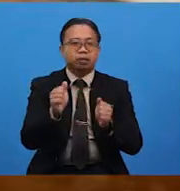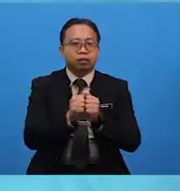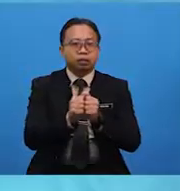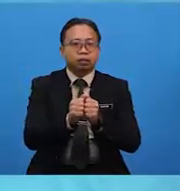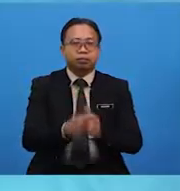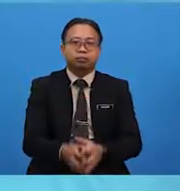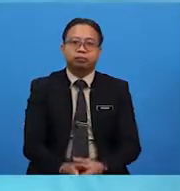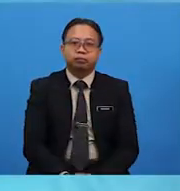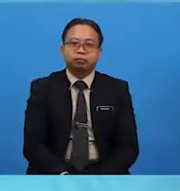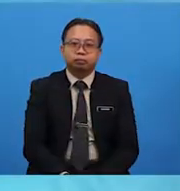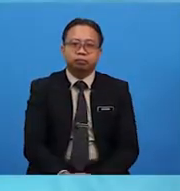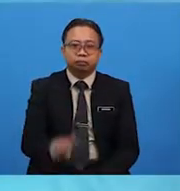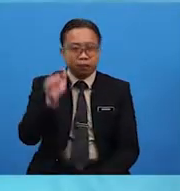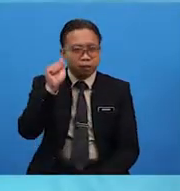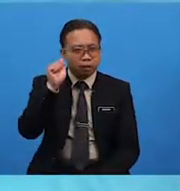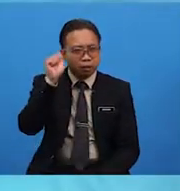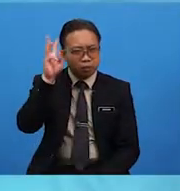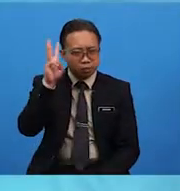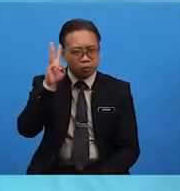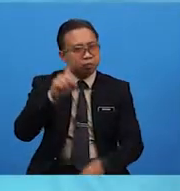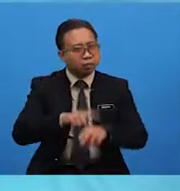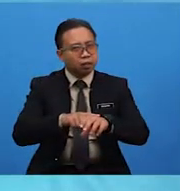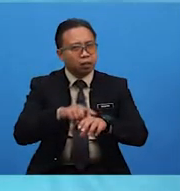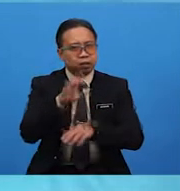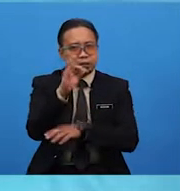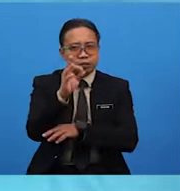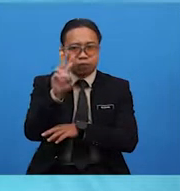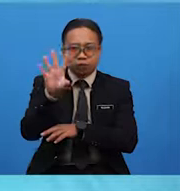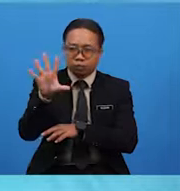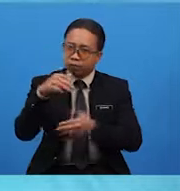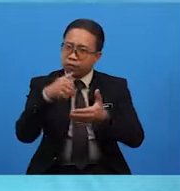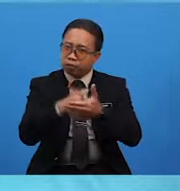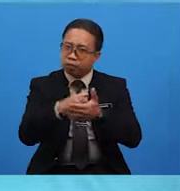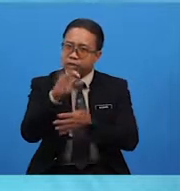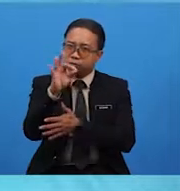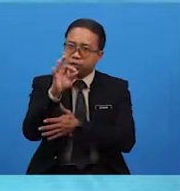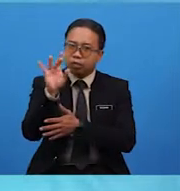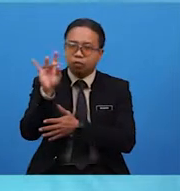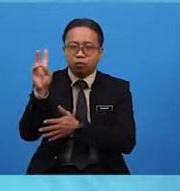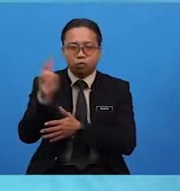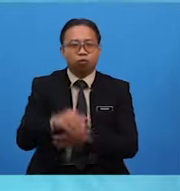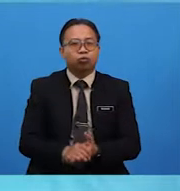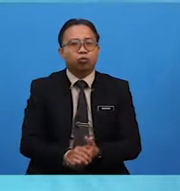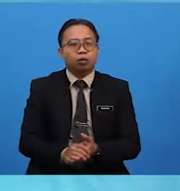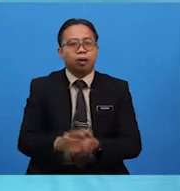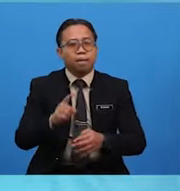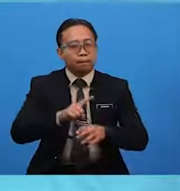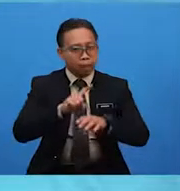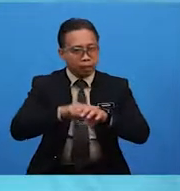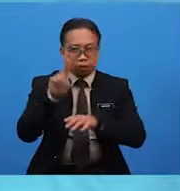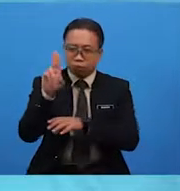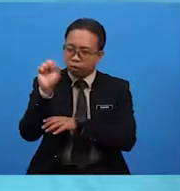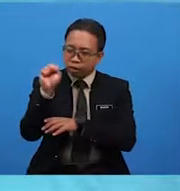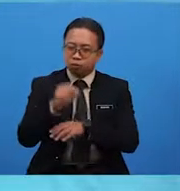Warhol ini warna oli pada tahun sampai 2587 merupakan seniman seni Pop yang paling terkenal di Amerika Serikat